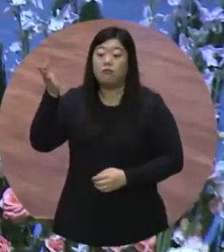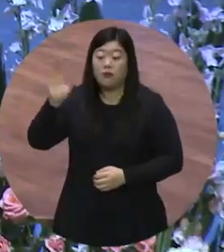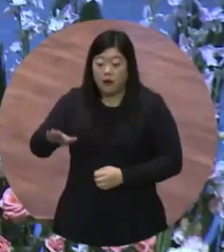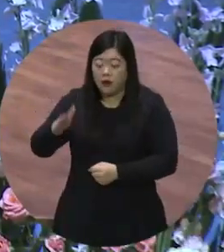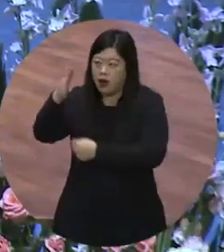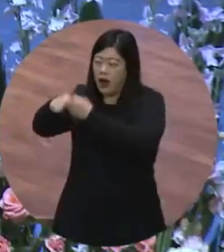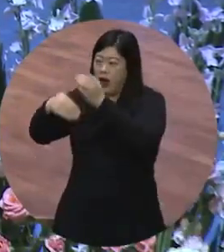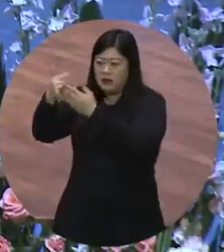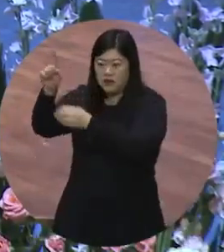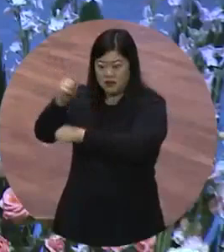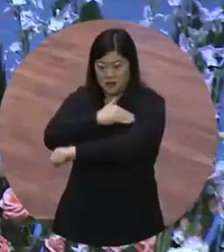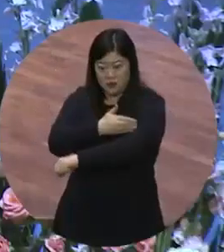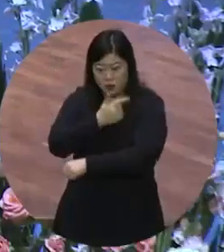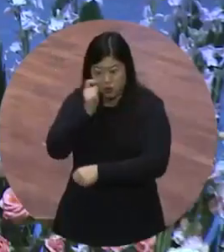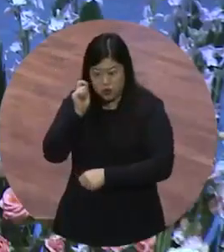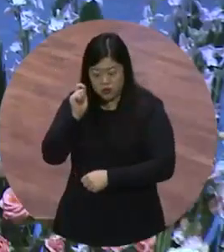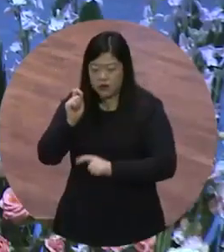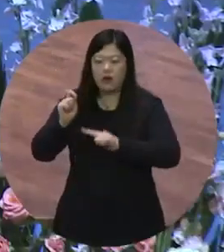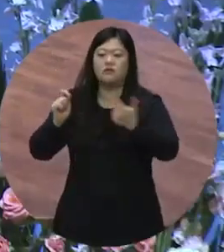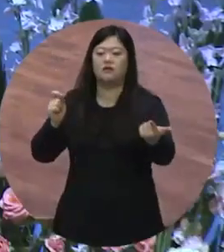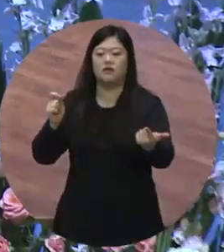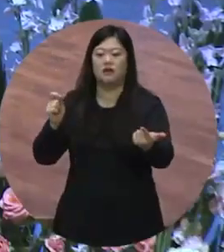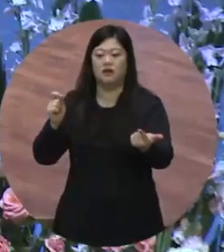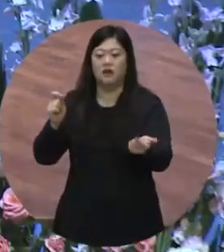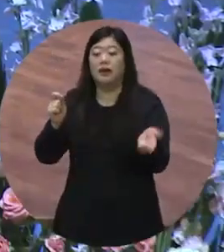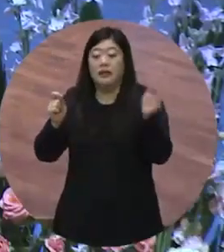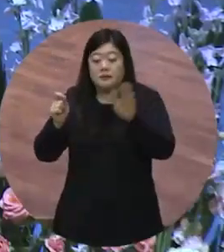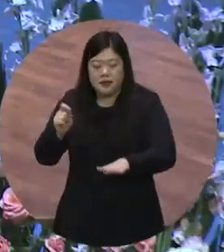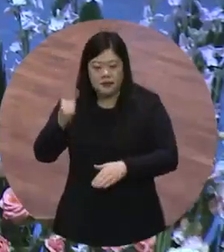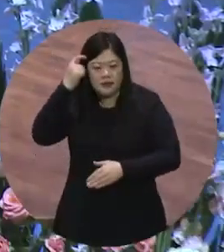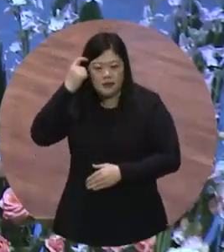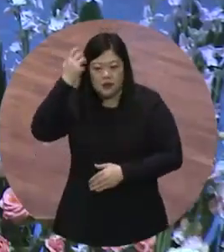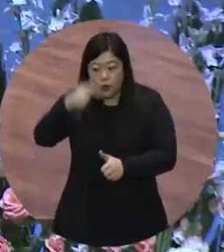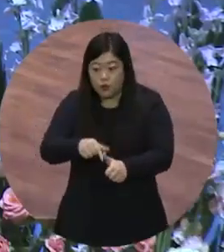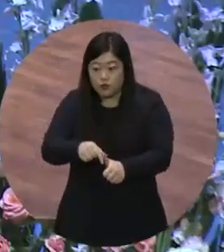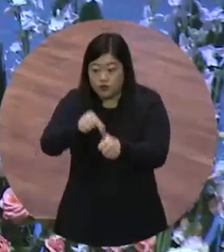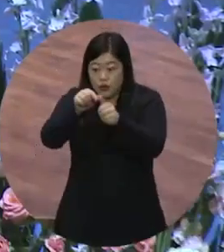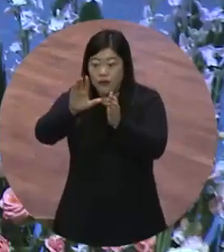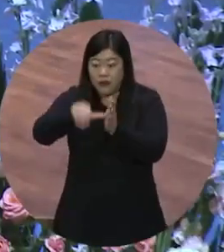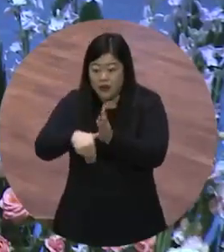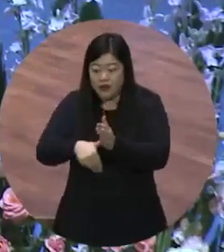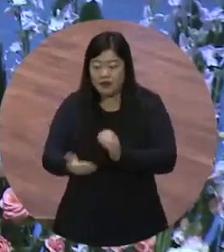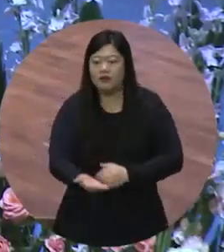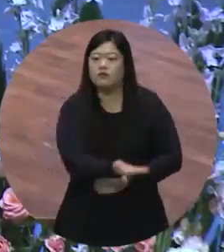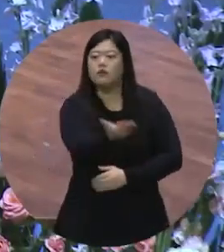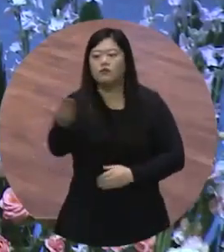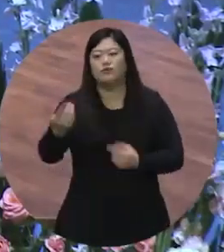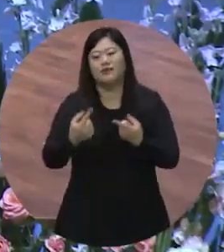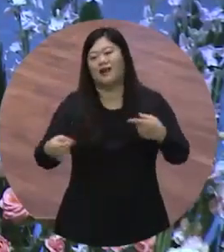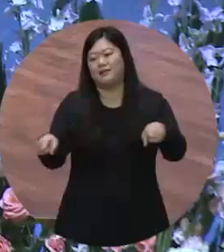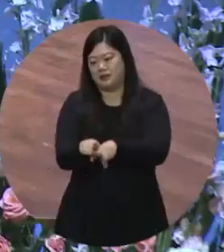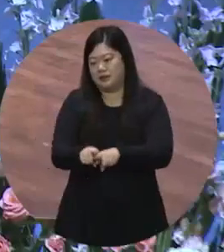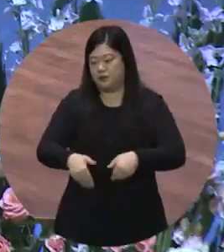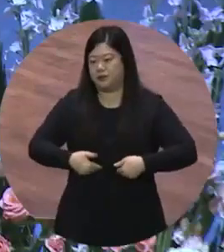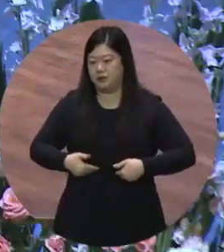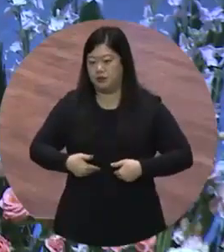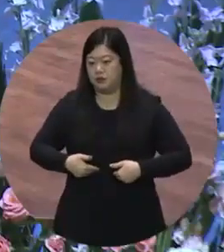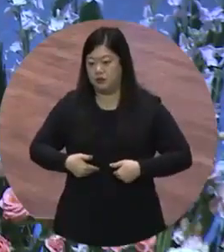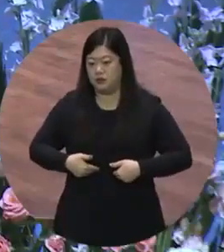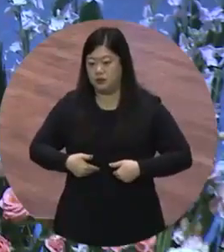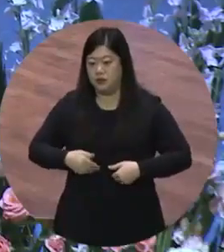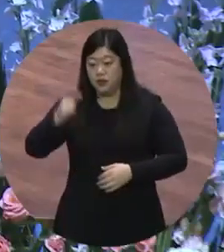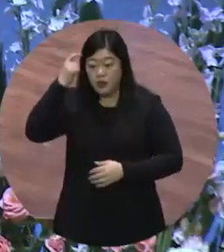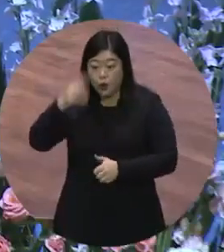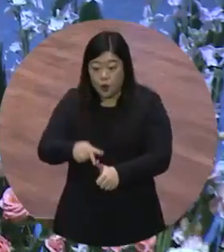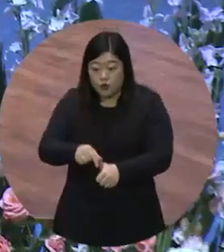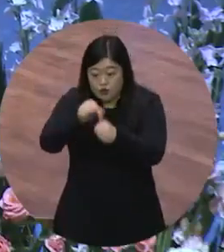독특하게 생명 구원을 위한 구속사 성체 역사에서는 생명 구원을